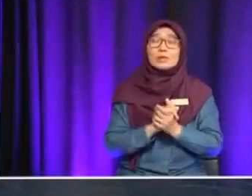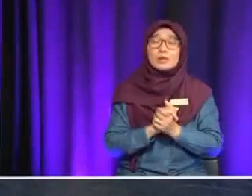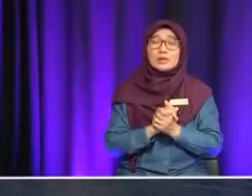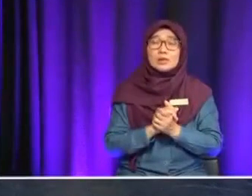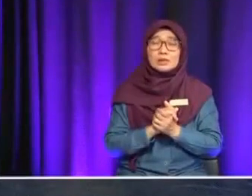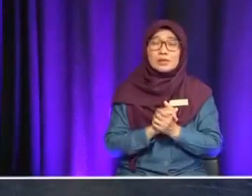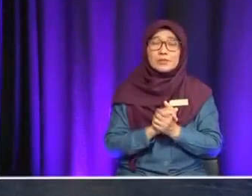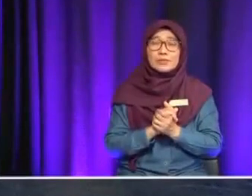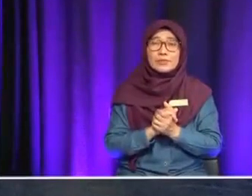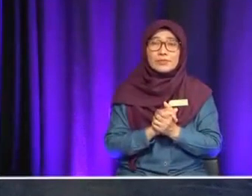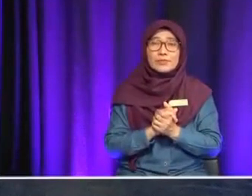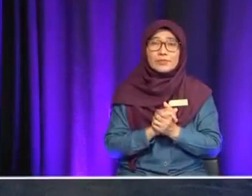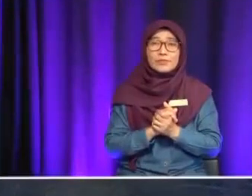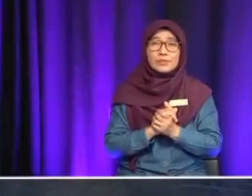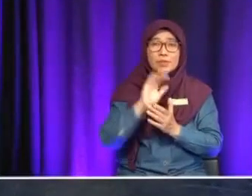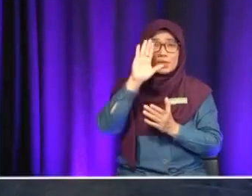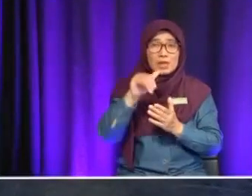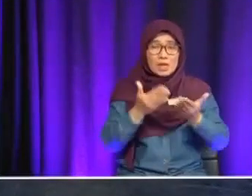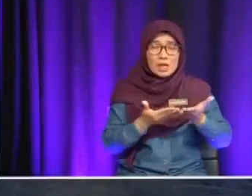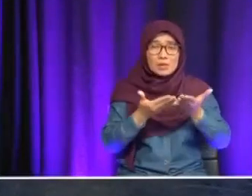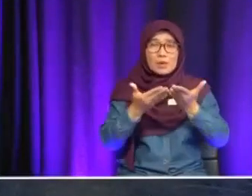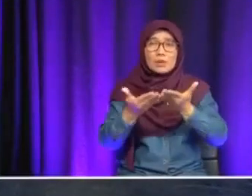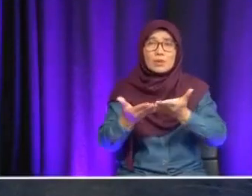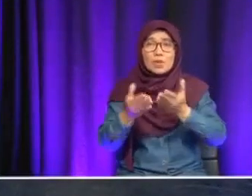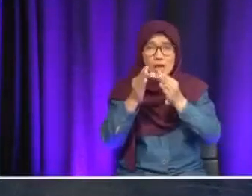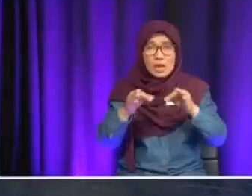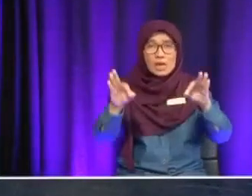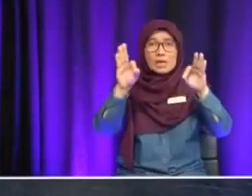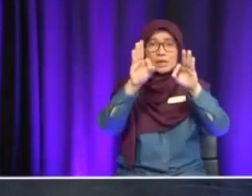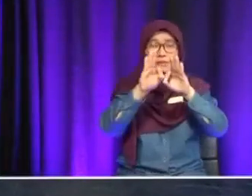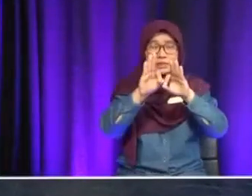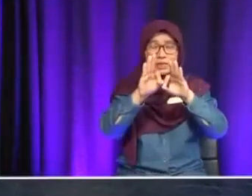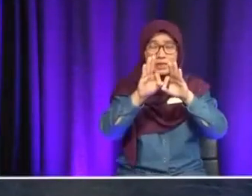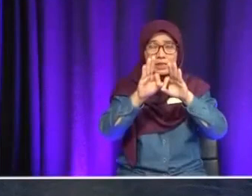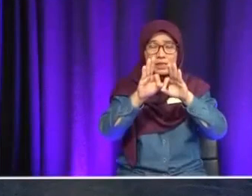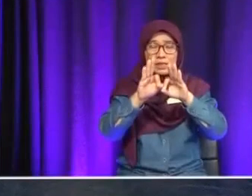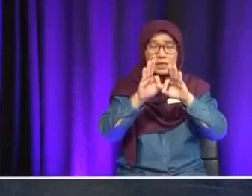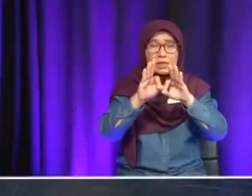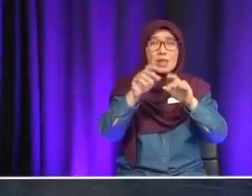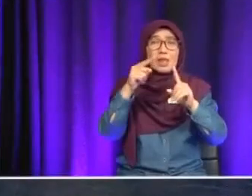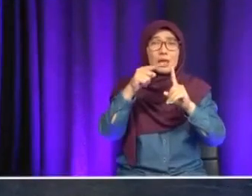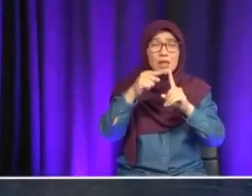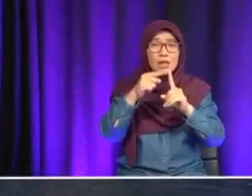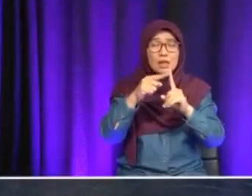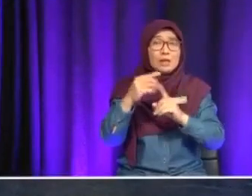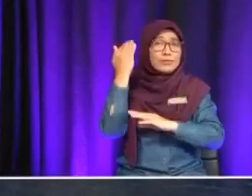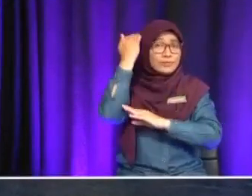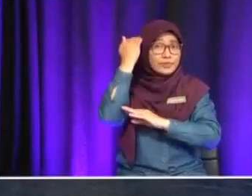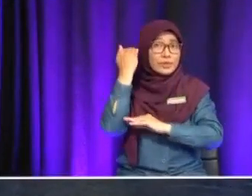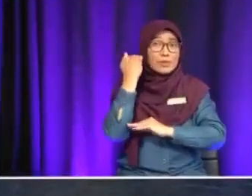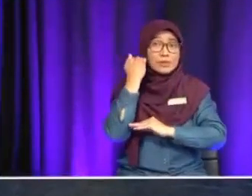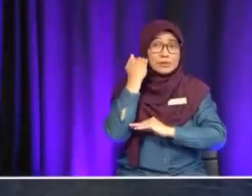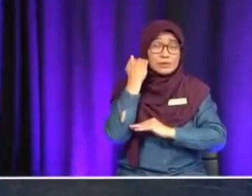hendak orang kata membawa kes di mahkamah tu, okey kan? Adalah diri kita, tapi kita lantik peguam. Kita lantik peguam. Jadi peguam